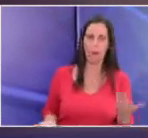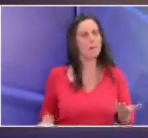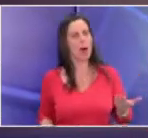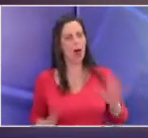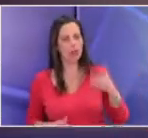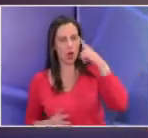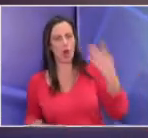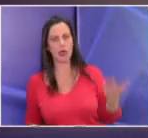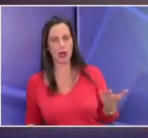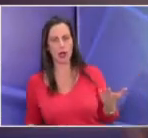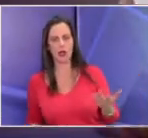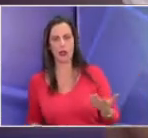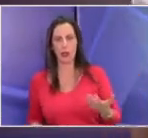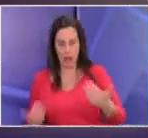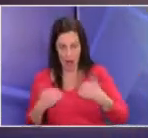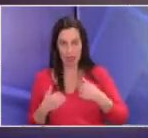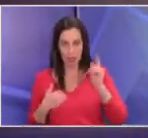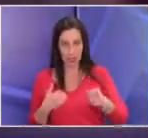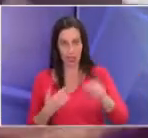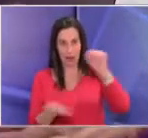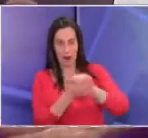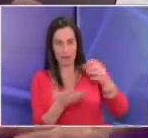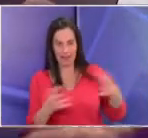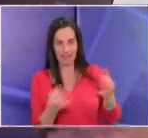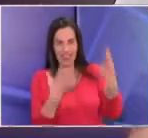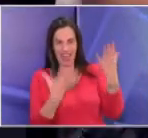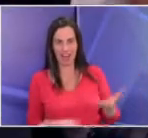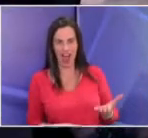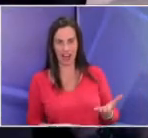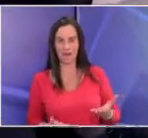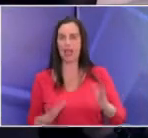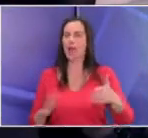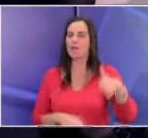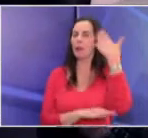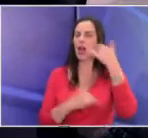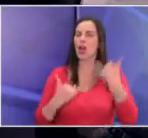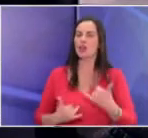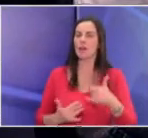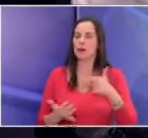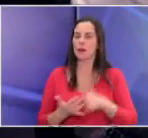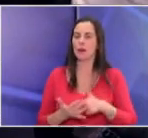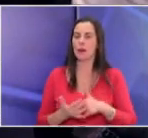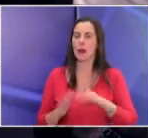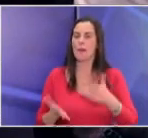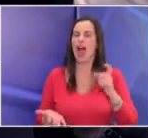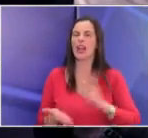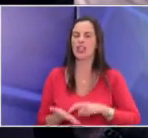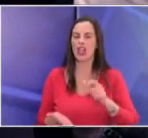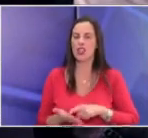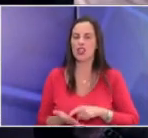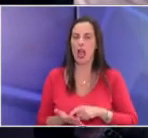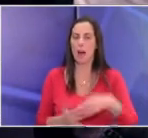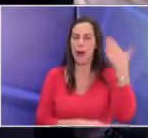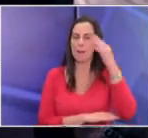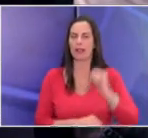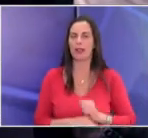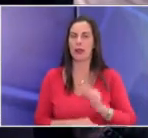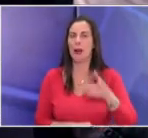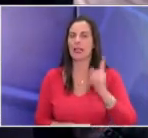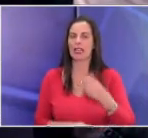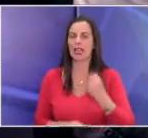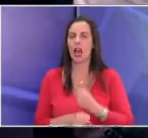הבן של אבי נשר, כי ברצף האקטואליה הזו, אבל זו תאונה שנבעה קודם כל מההתנהגות של הילדים על האופניים. חד